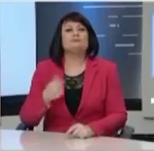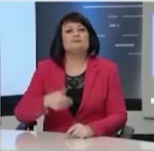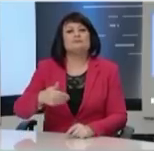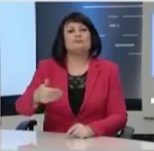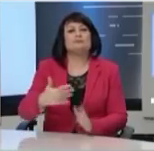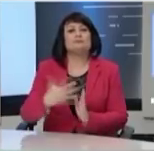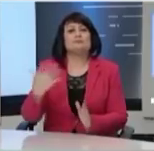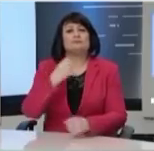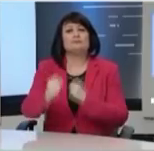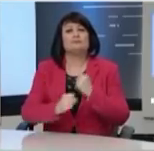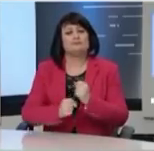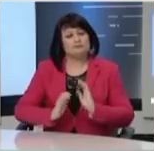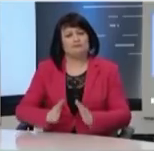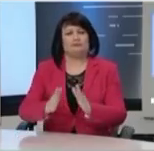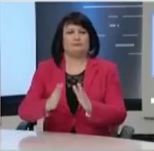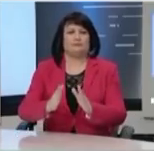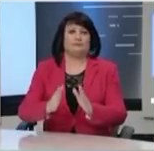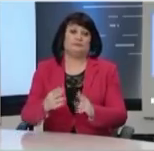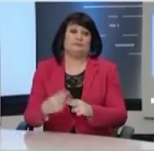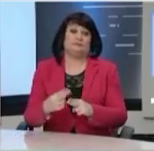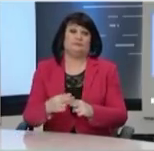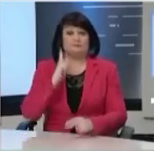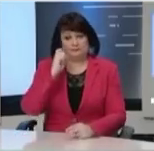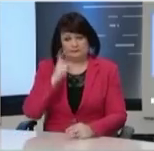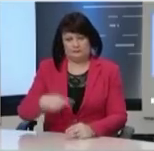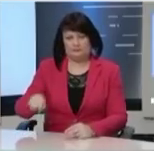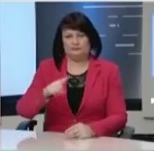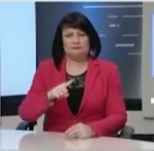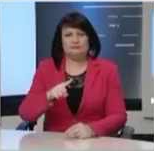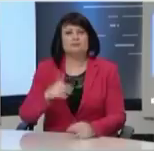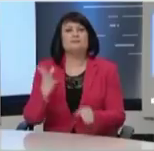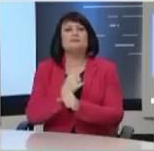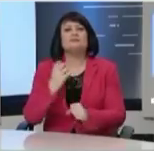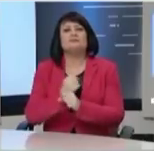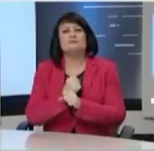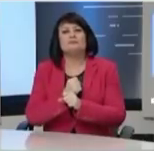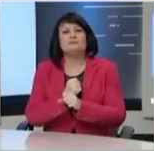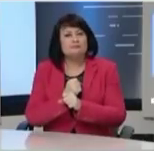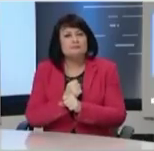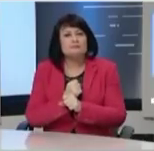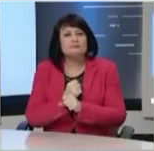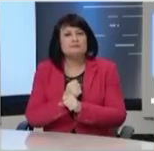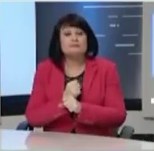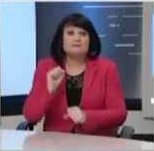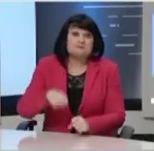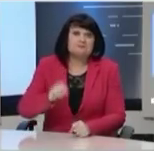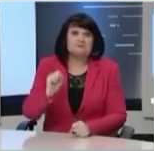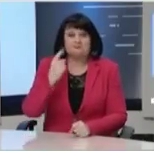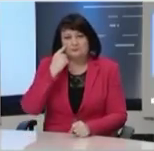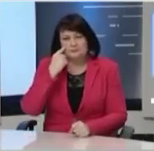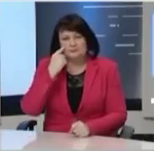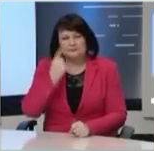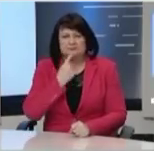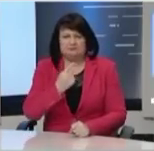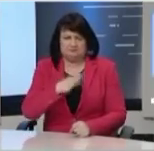επόμενη 15ετία. Όπως γνωρίζετε άλλωστε, η επιτυχία ή μη αυτή της απόφασης ό,τι και να λέμε εμείς